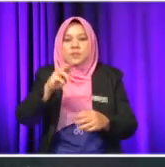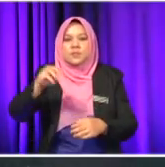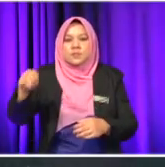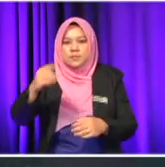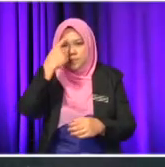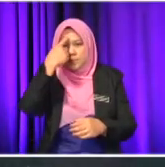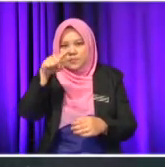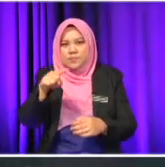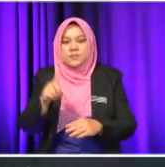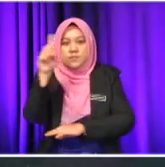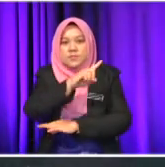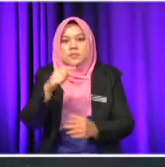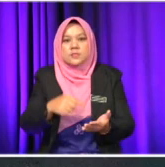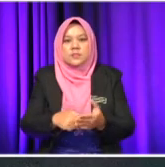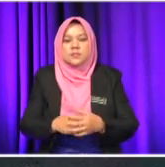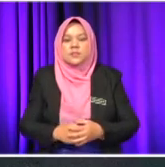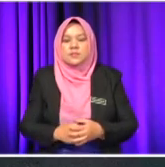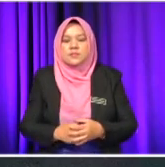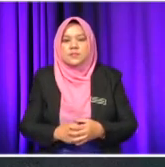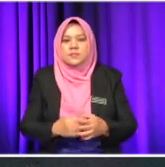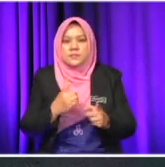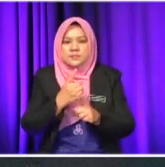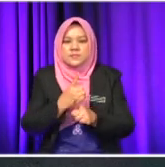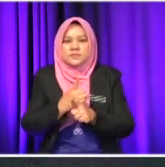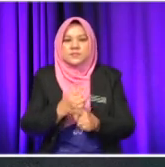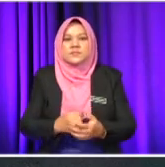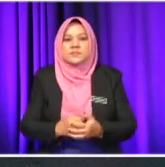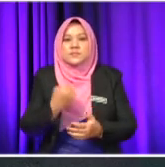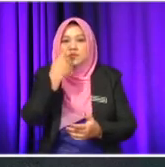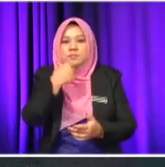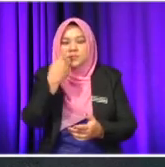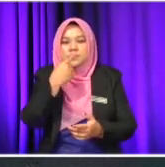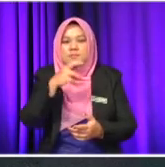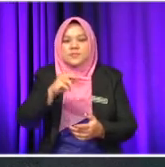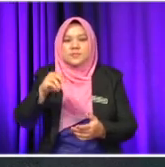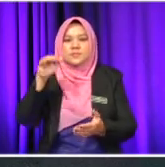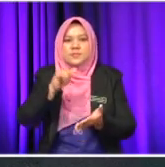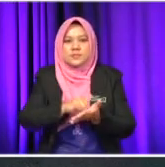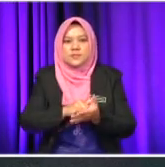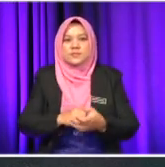sukses spion 2020 kali ini Siapakah mereka